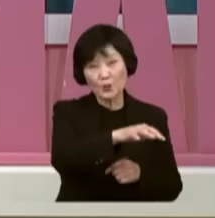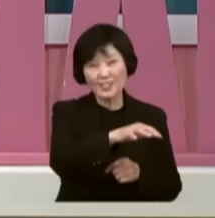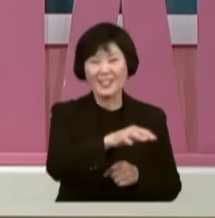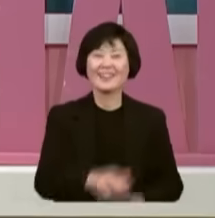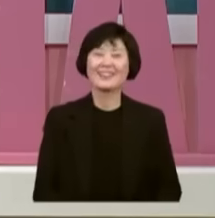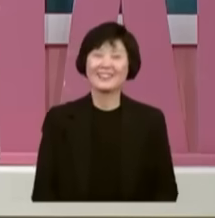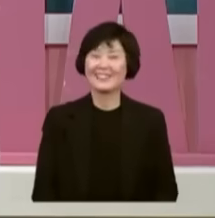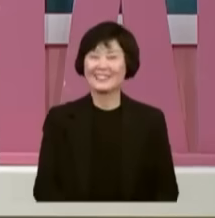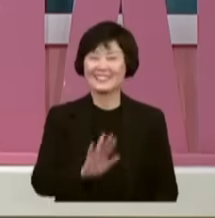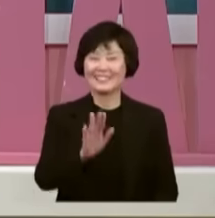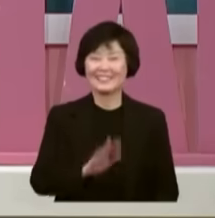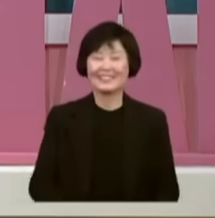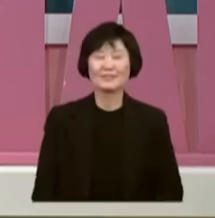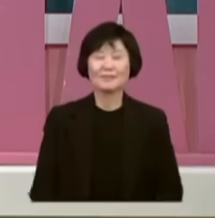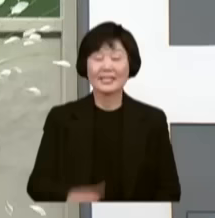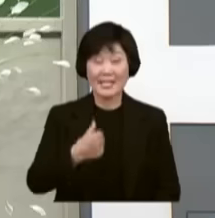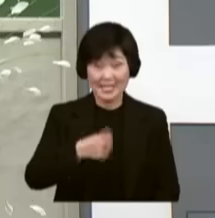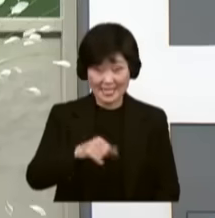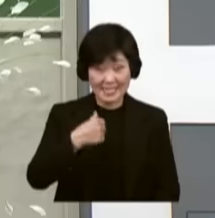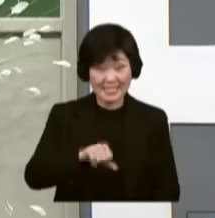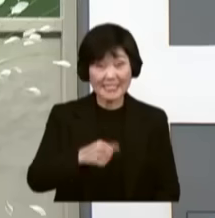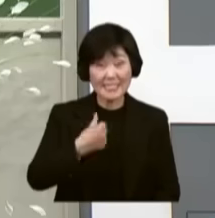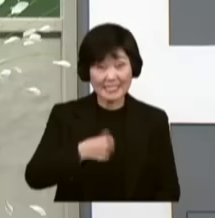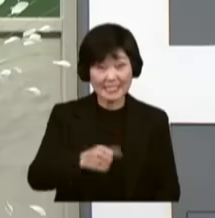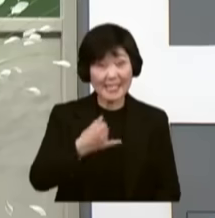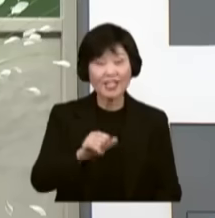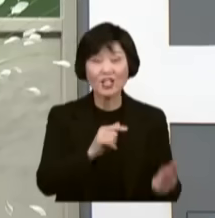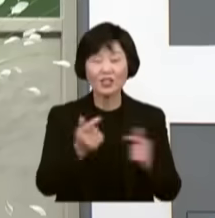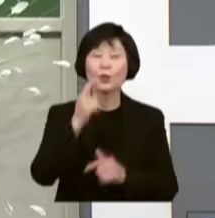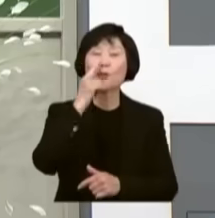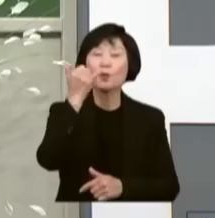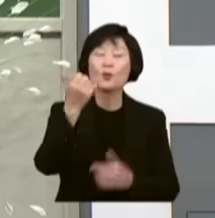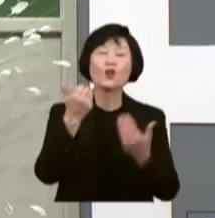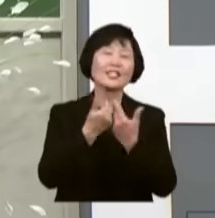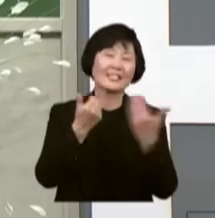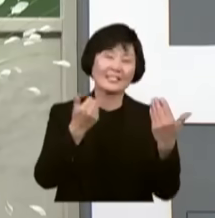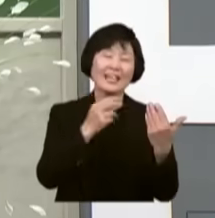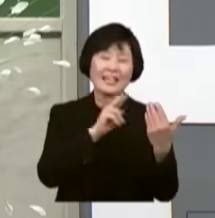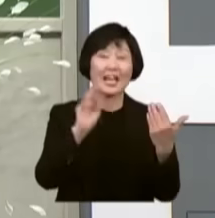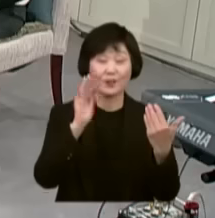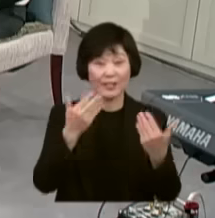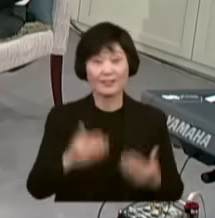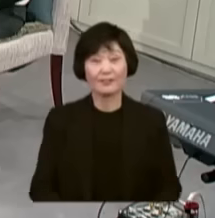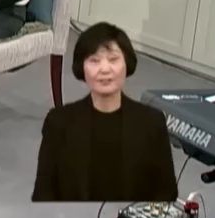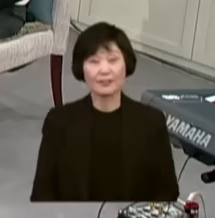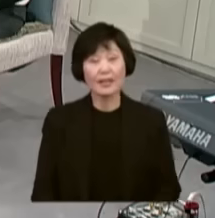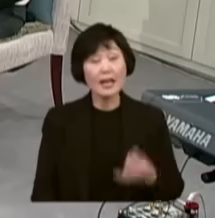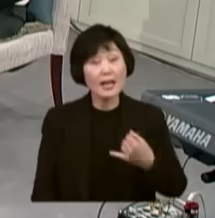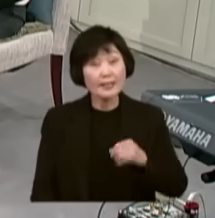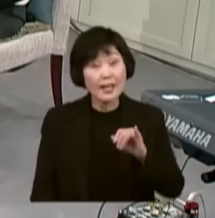부모를 떠나. 부모를 떠나요. 그러면은 따님 얘기 들었고. 수민이는 어떤 딸이에요?